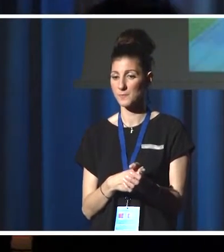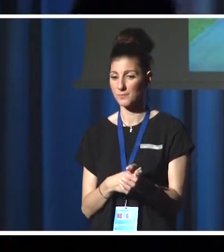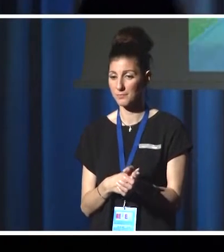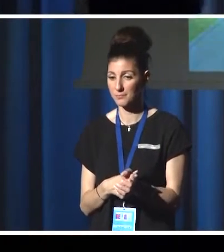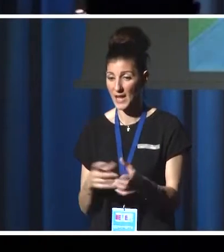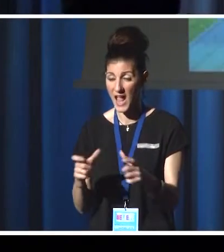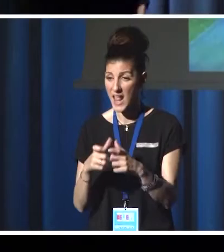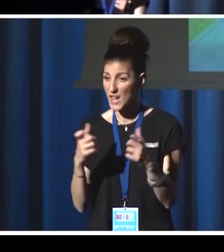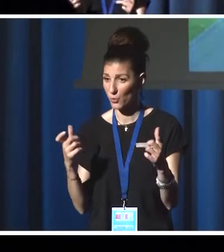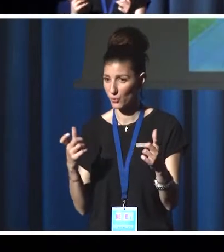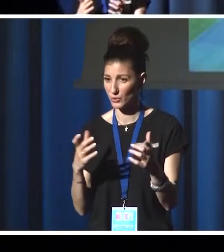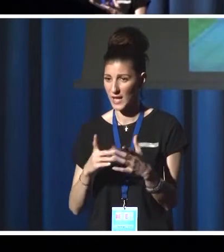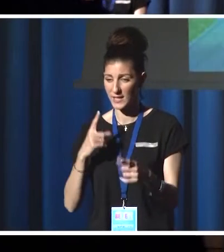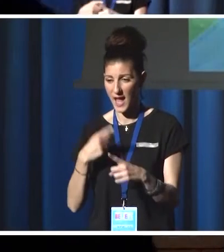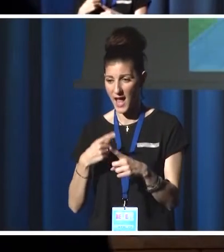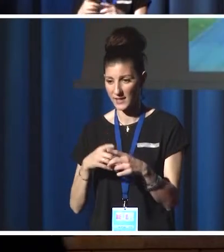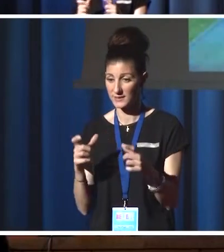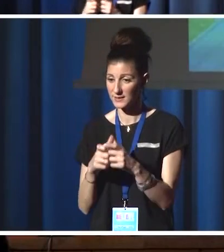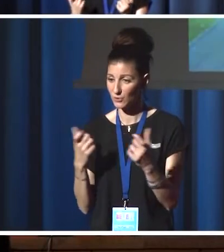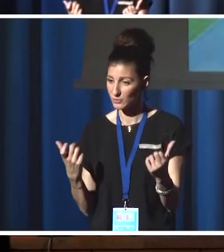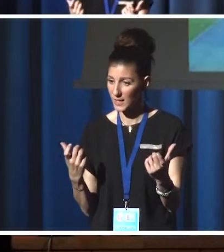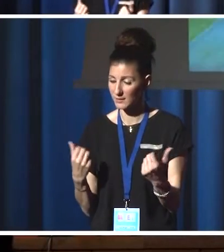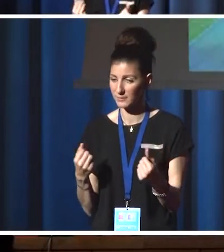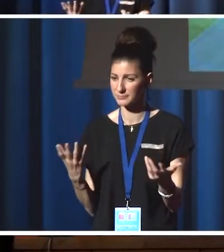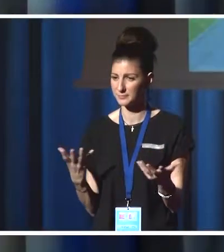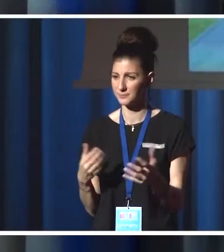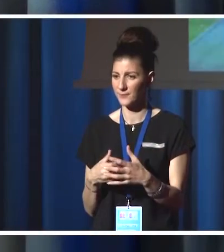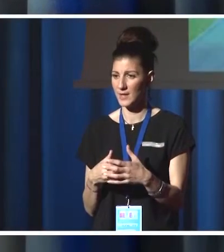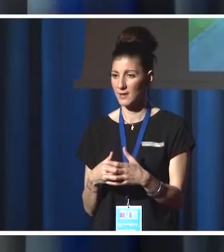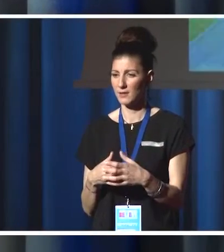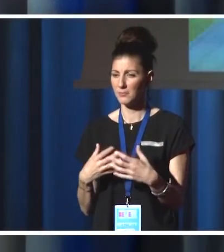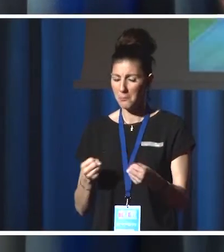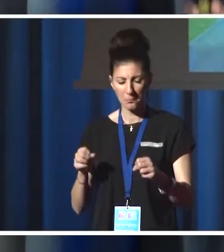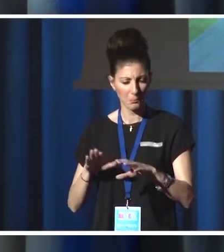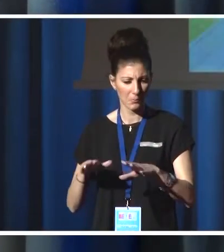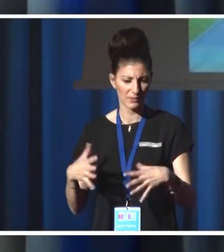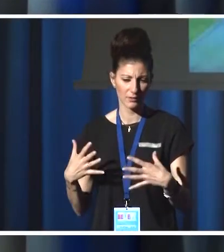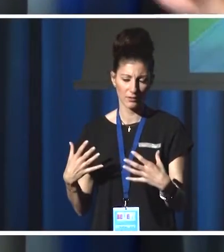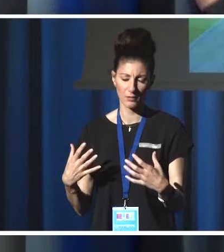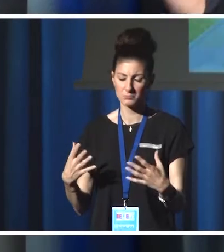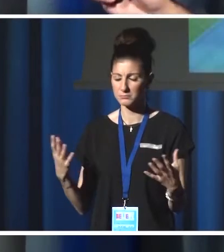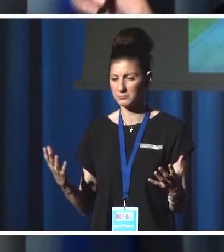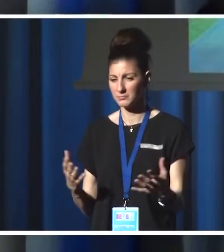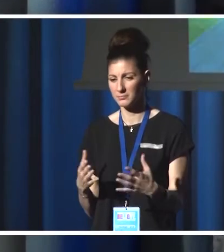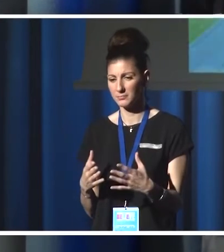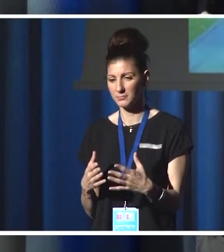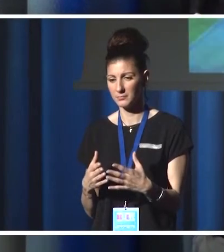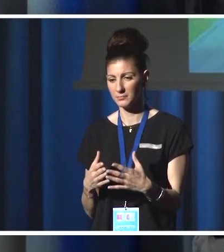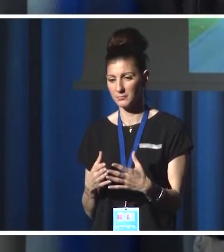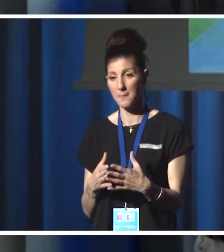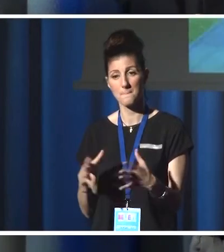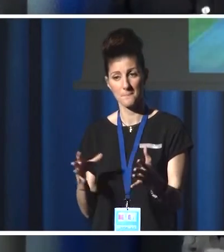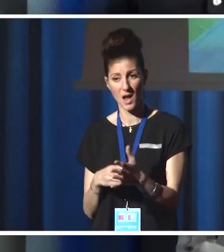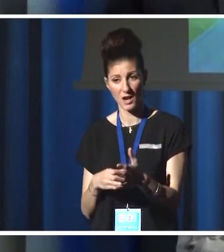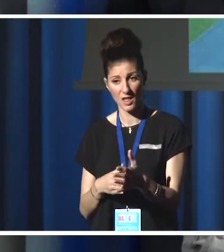η οικογένεια ως γνωστό η ελληνική καλώς ή κακώς τα παιδιά εφόσον περάσουν και το 18ο